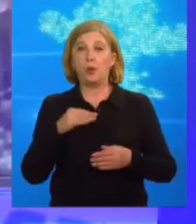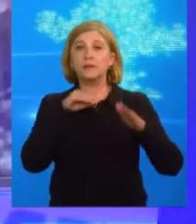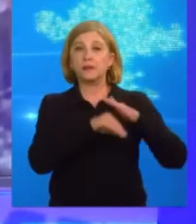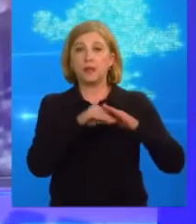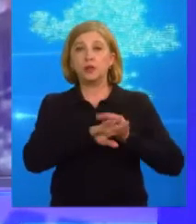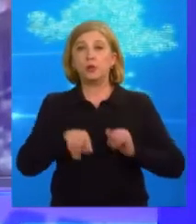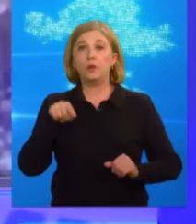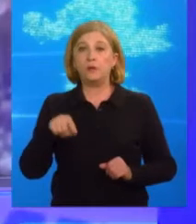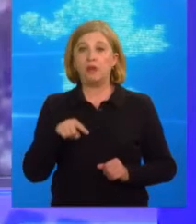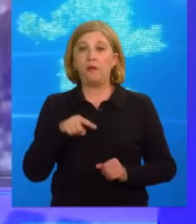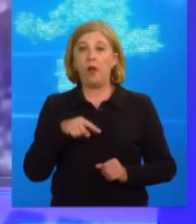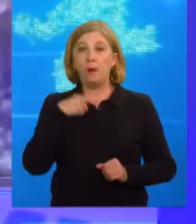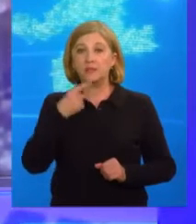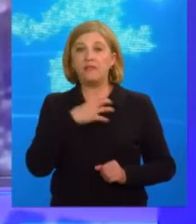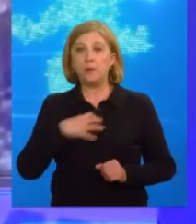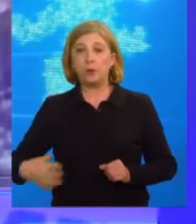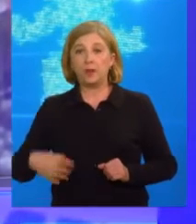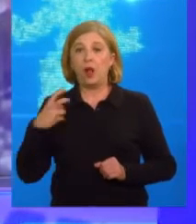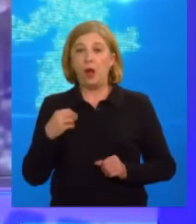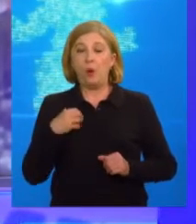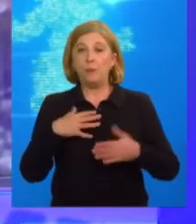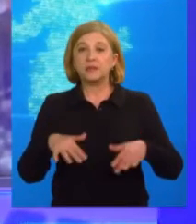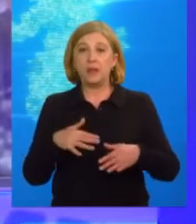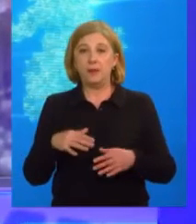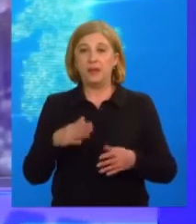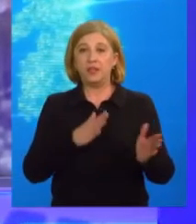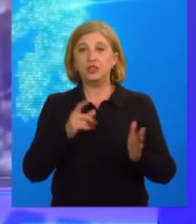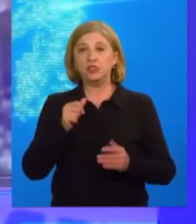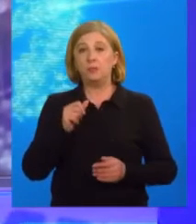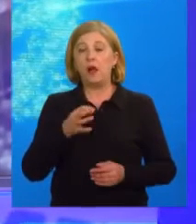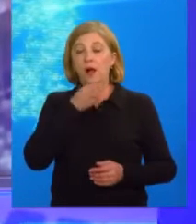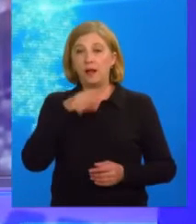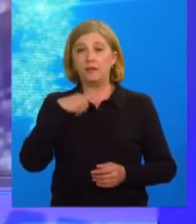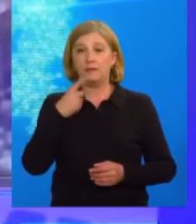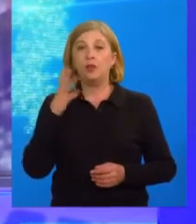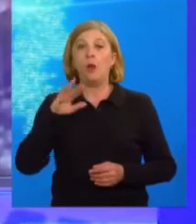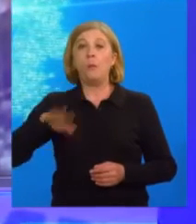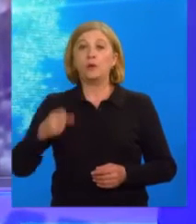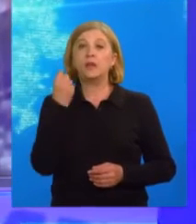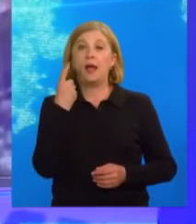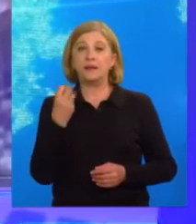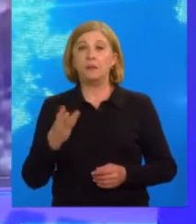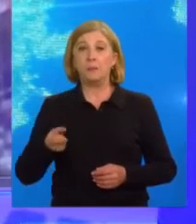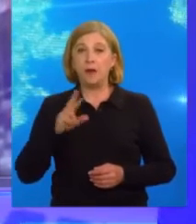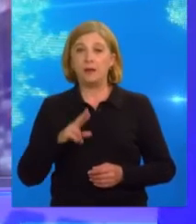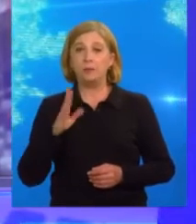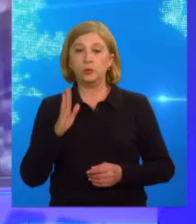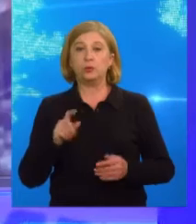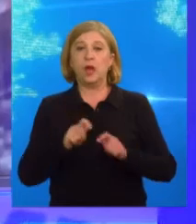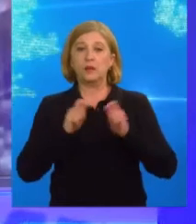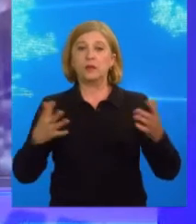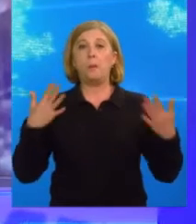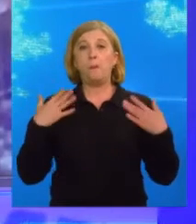того, по словам губернатора, о послаблении режима пока говорить рано. Но после 11 мая сначала могут быть открыты парки,